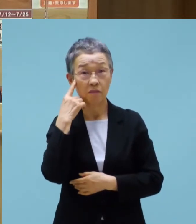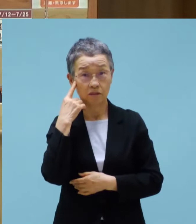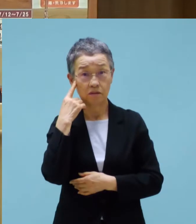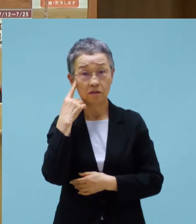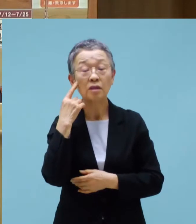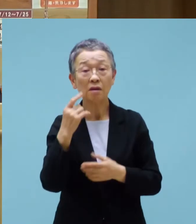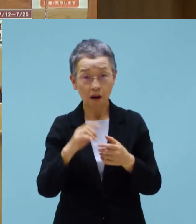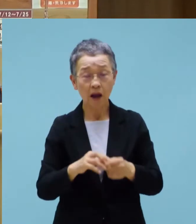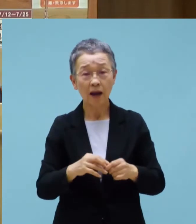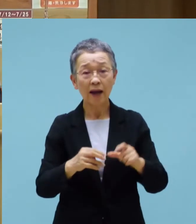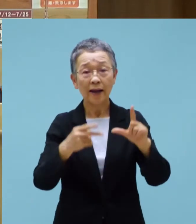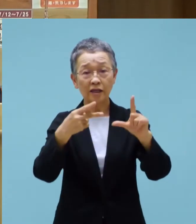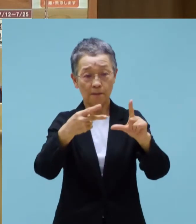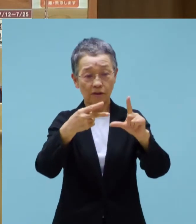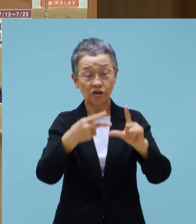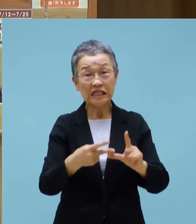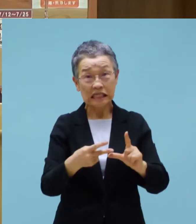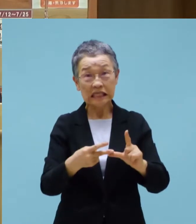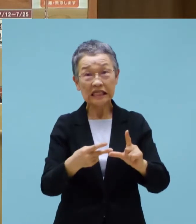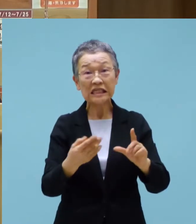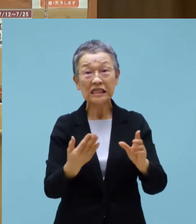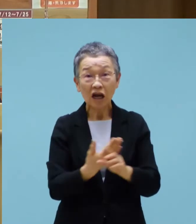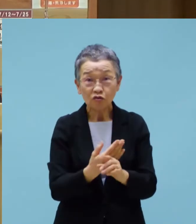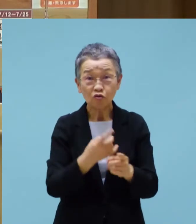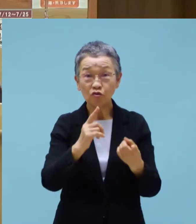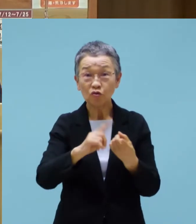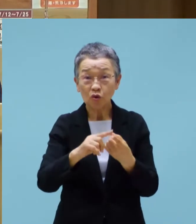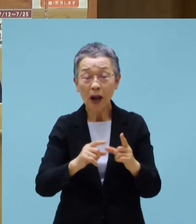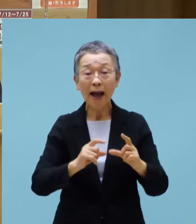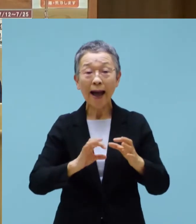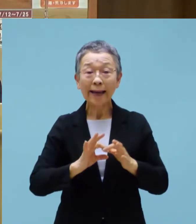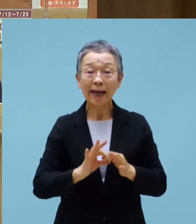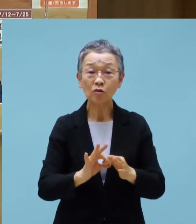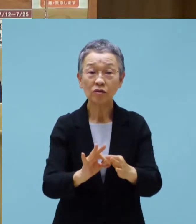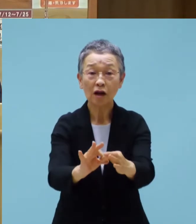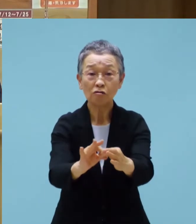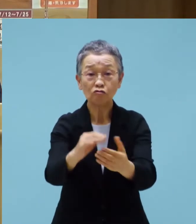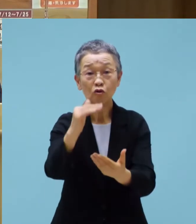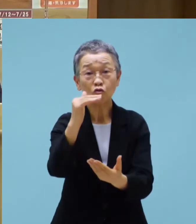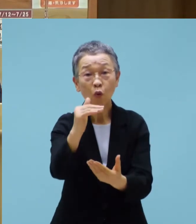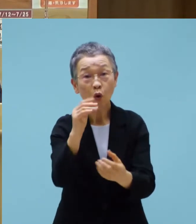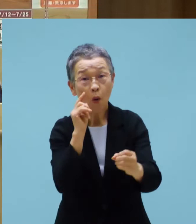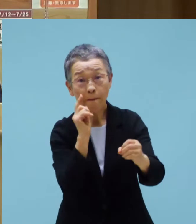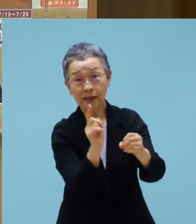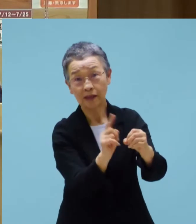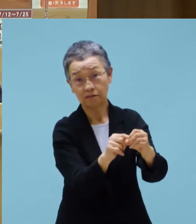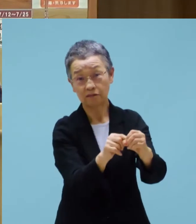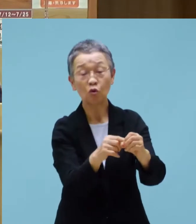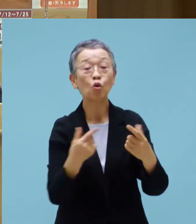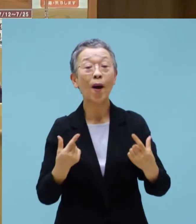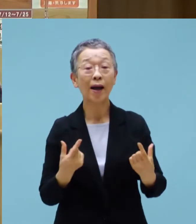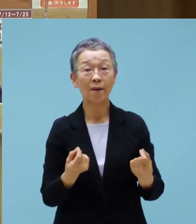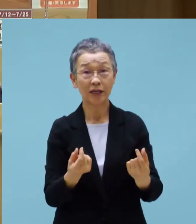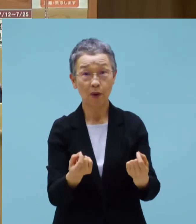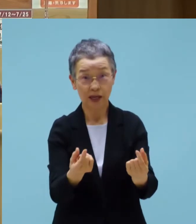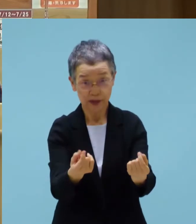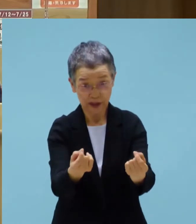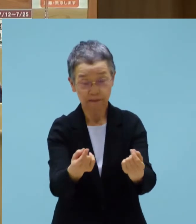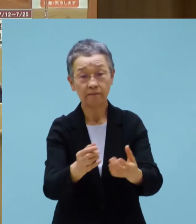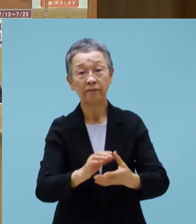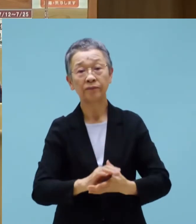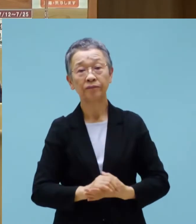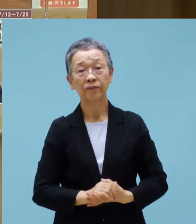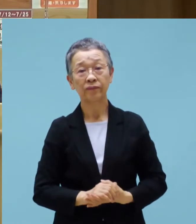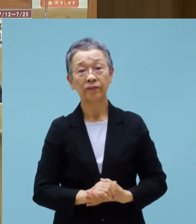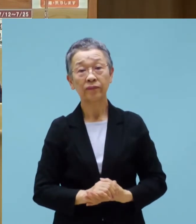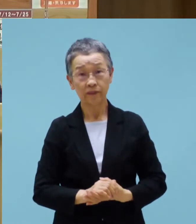2相当が継続されるということをしっかり目指していくということに変わりはないということです。 同じような文脈